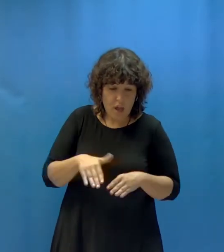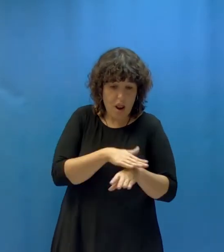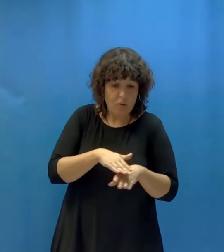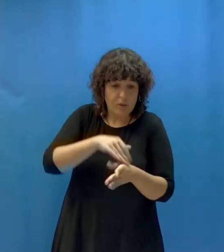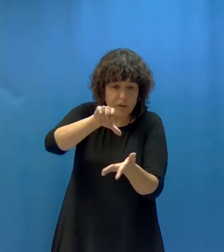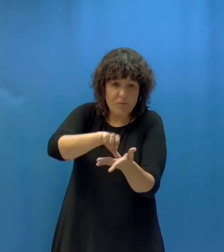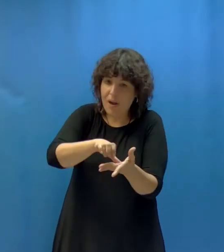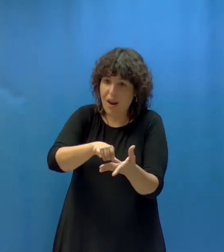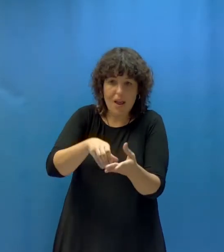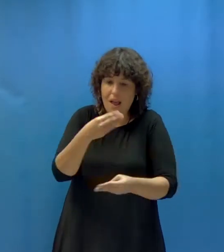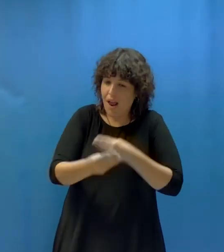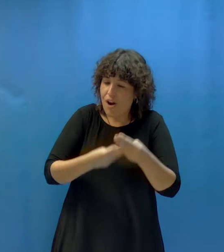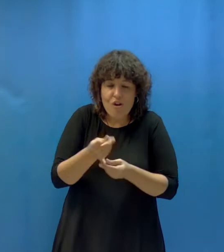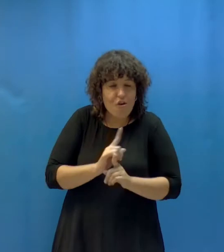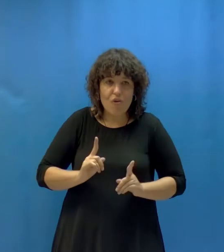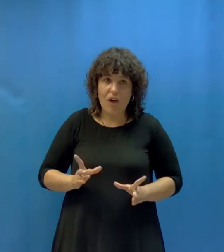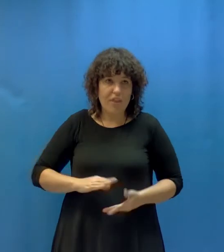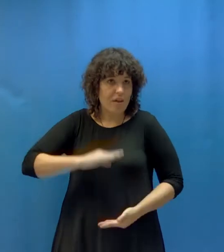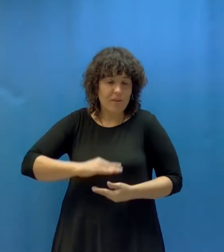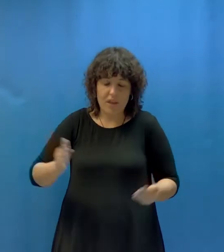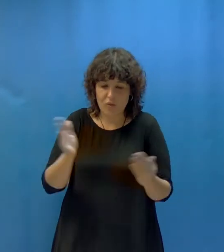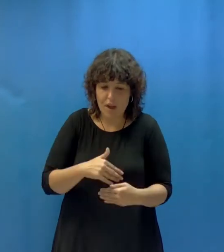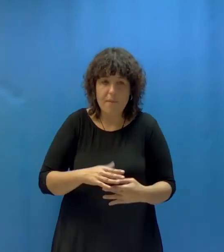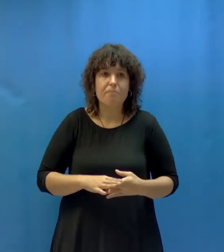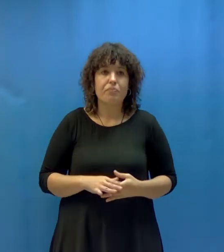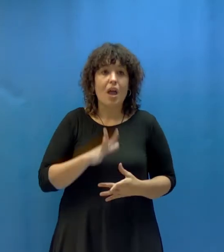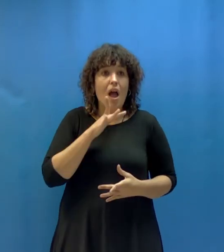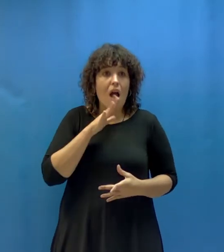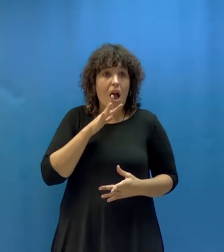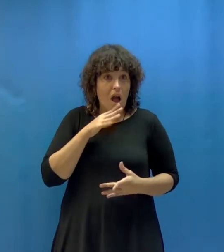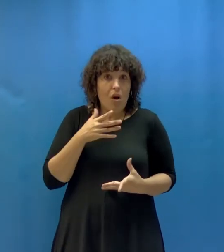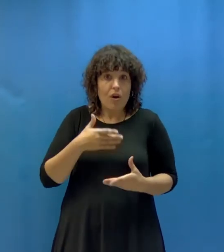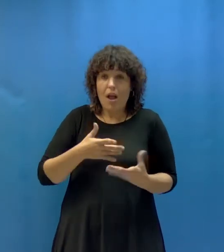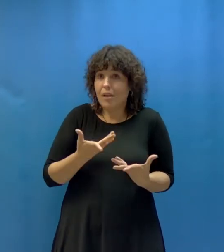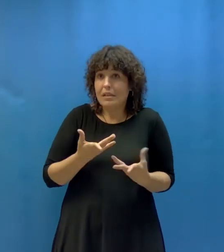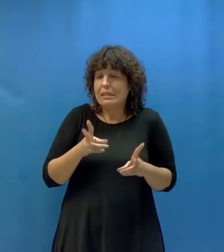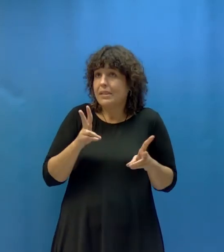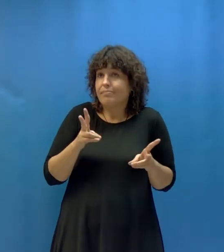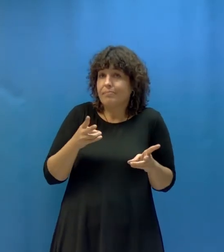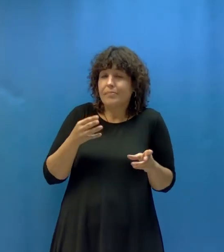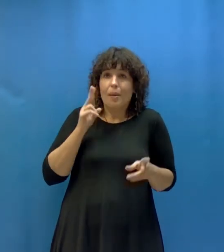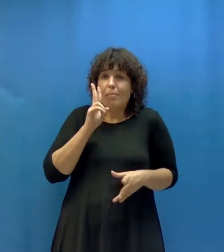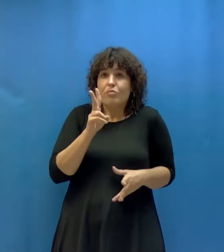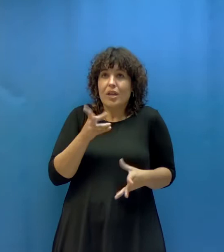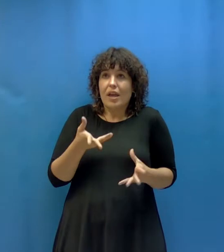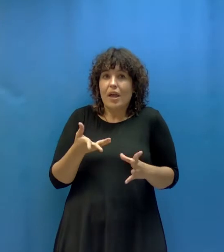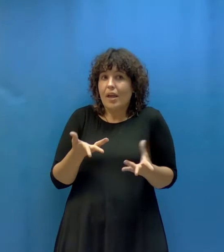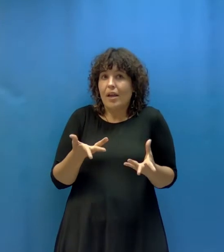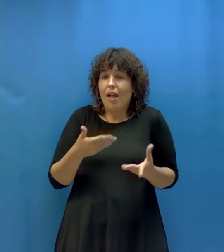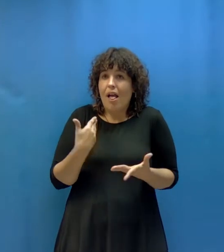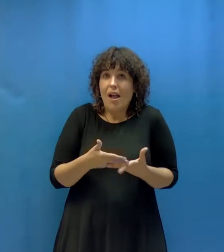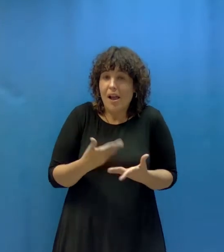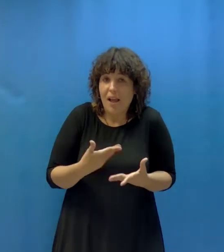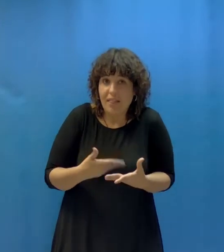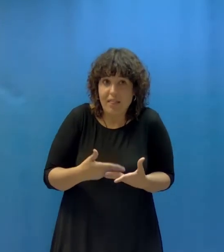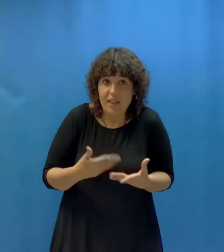d'executar. A hores d'ara seguim sense notícies del punt en què es troben les bases d'aquestes garanties i ajudes per als propietaris que cedisquen les